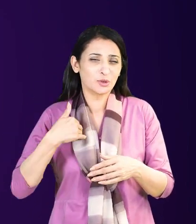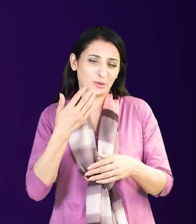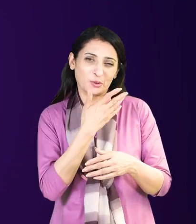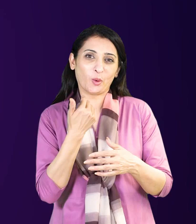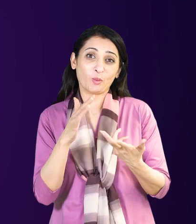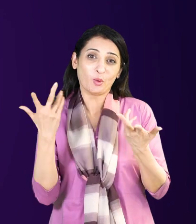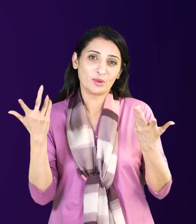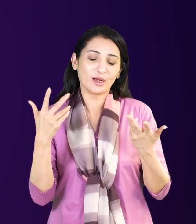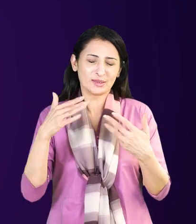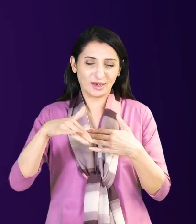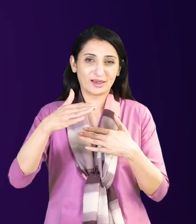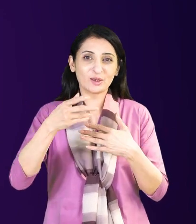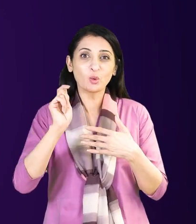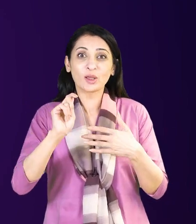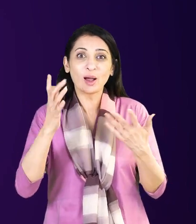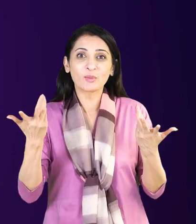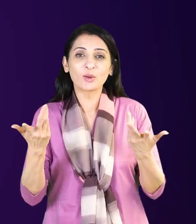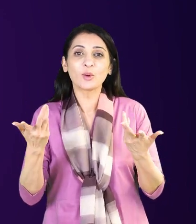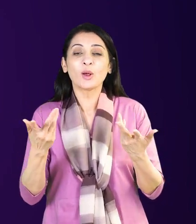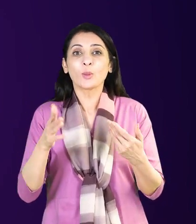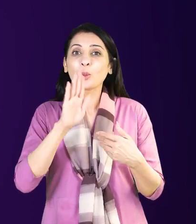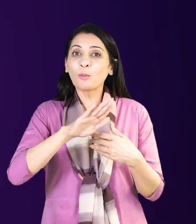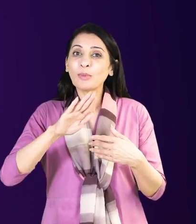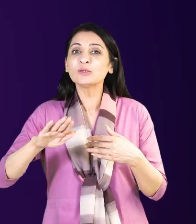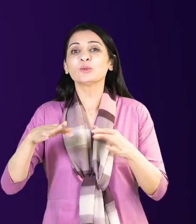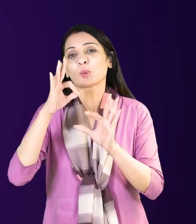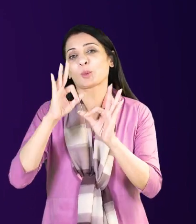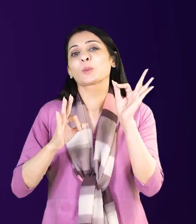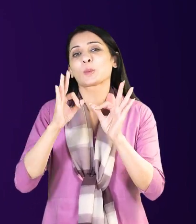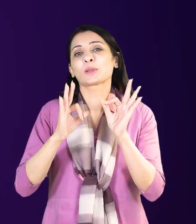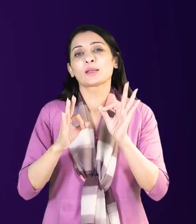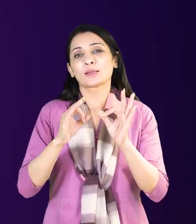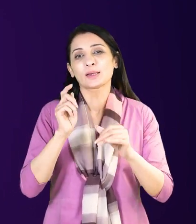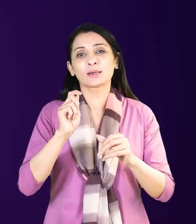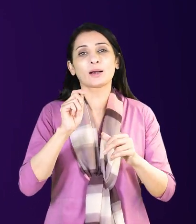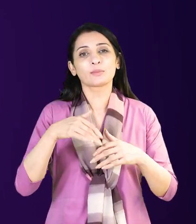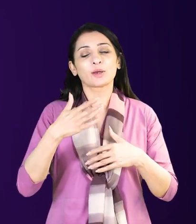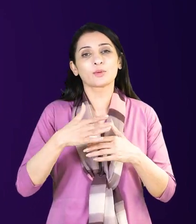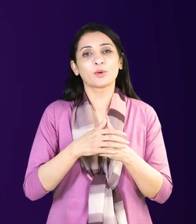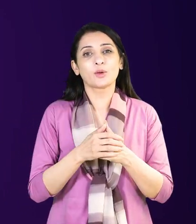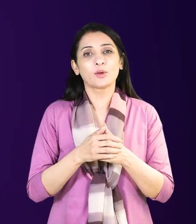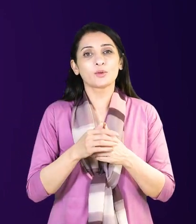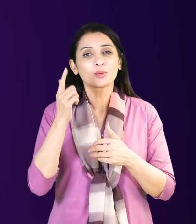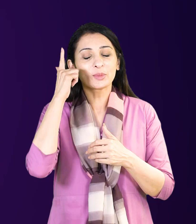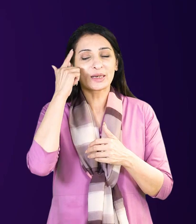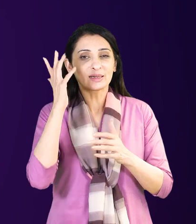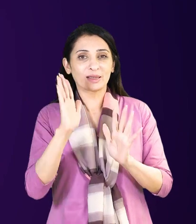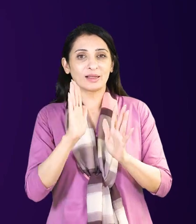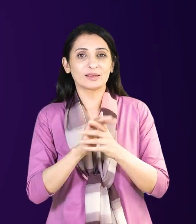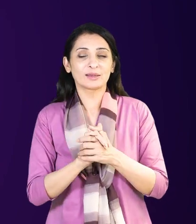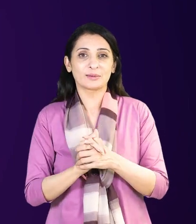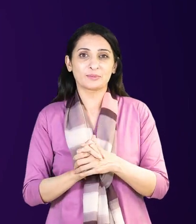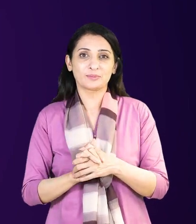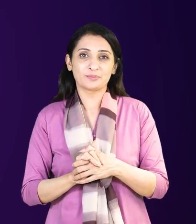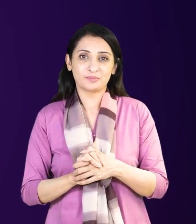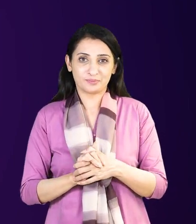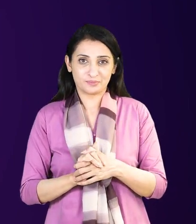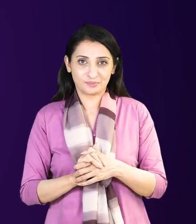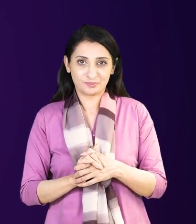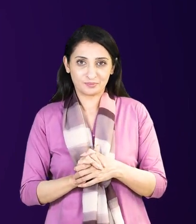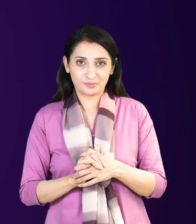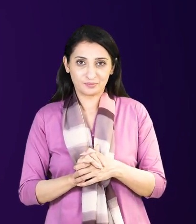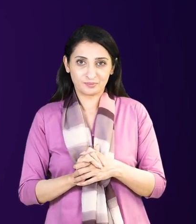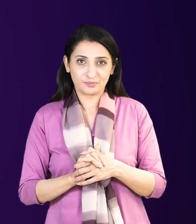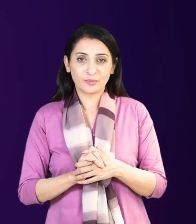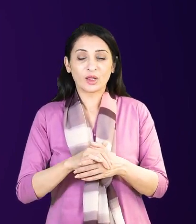थी तो मुझे बहुत शौक़ था कि जब भी मैं कुछ करूँ तो मैं बच्चों के रिलेटेड कुछ ना कुछ करूँ और ये इंस्टिंक्ट इट ग्रू विद